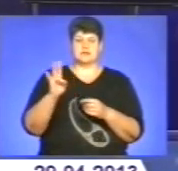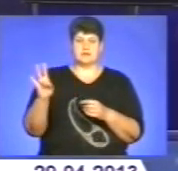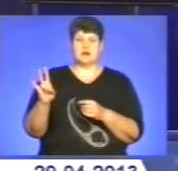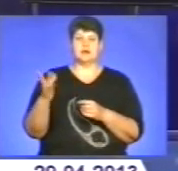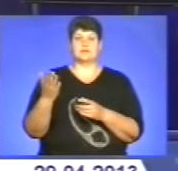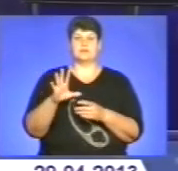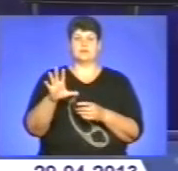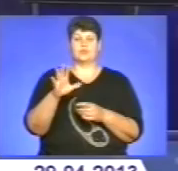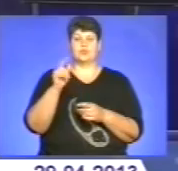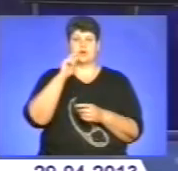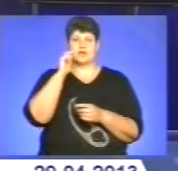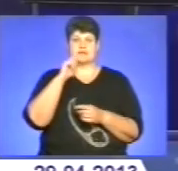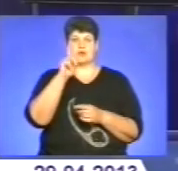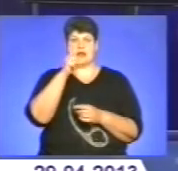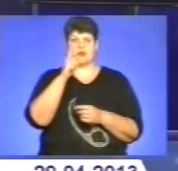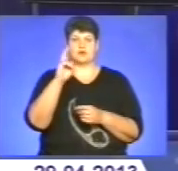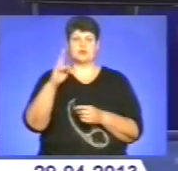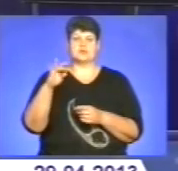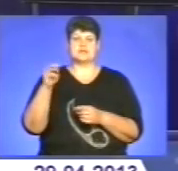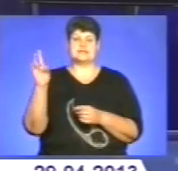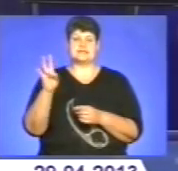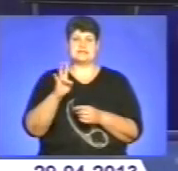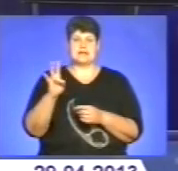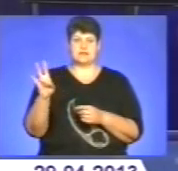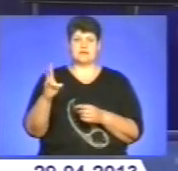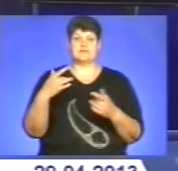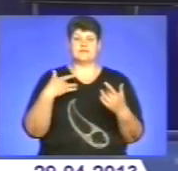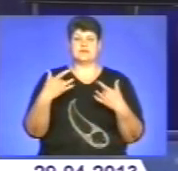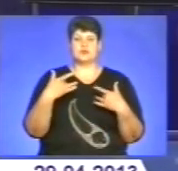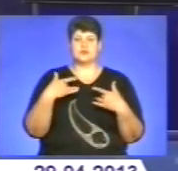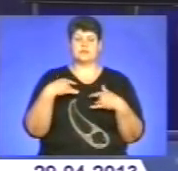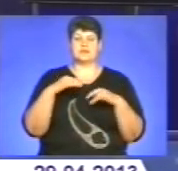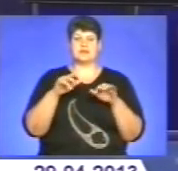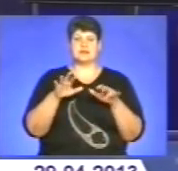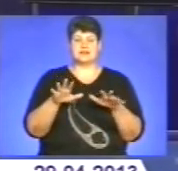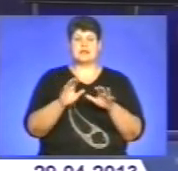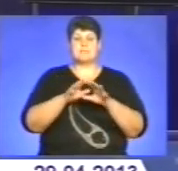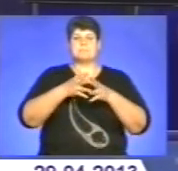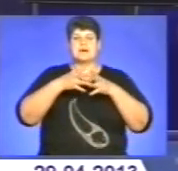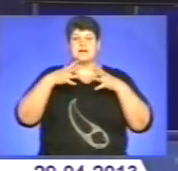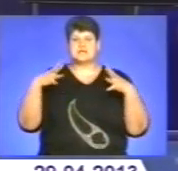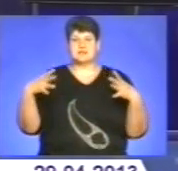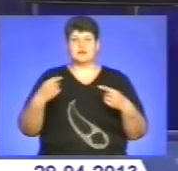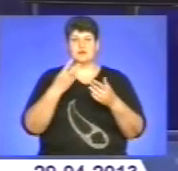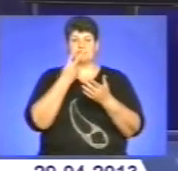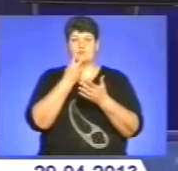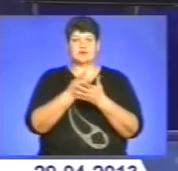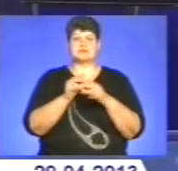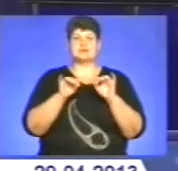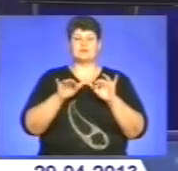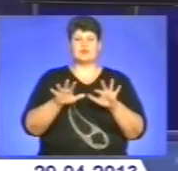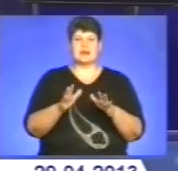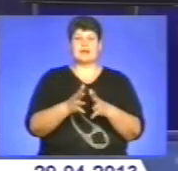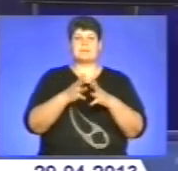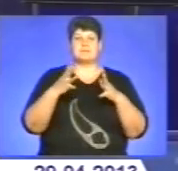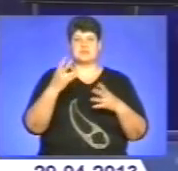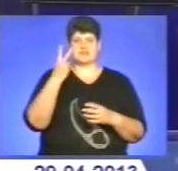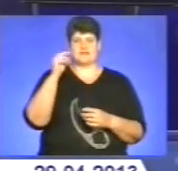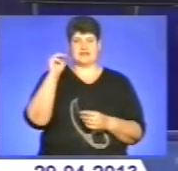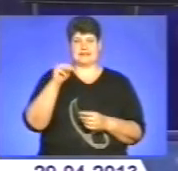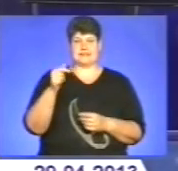архієпархії Українсько-Греко-Католицької церкви у театралізованому дійстві максимально відтворила події, яким понад 2000